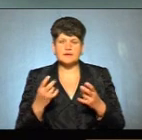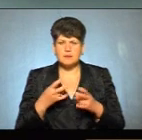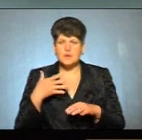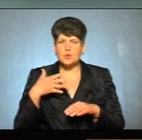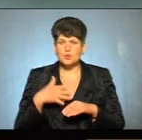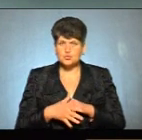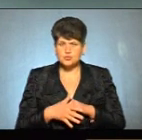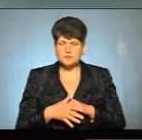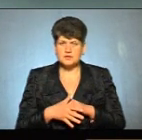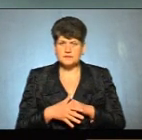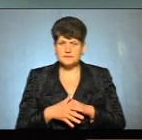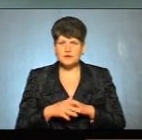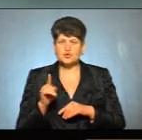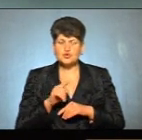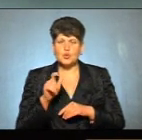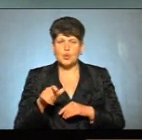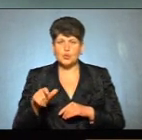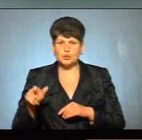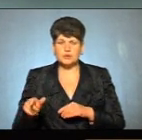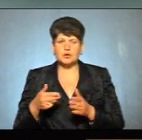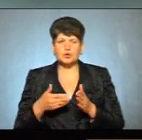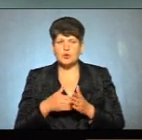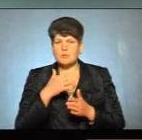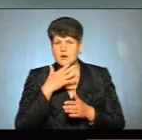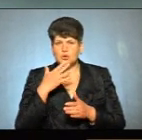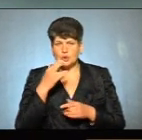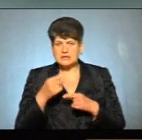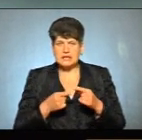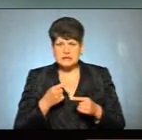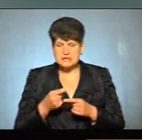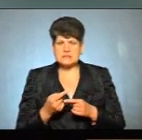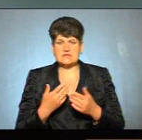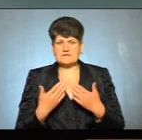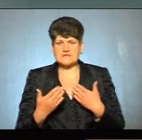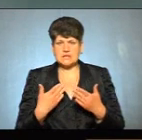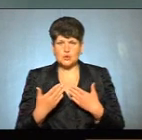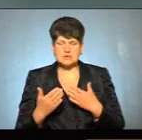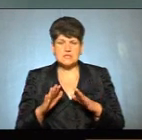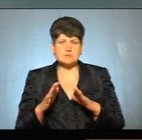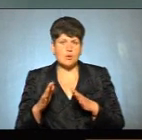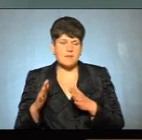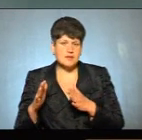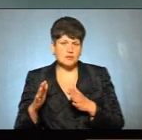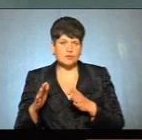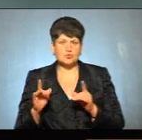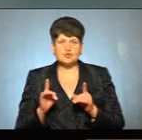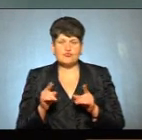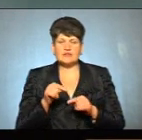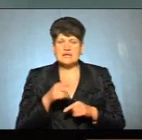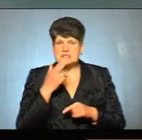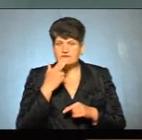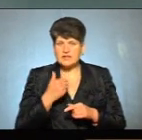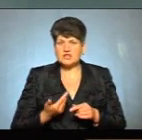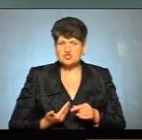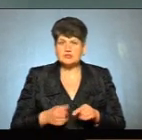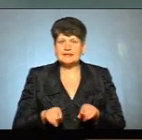що люди до багатьох традицій відносяться з таким моментом, що вони звикли жити